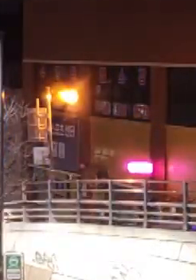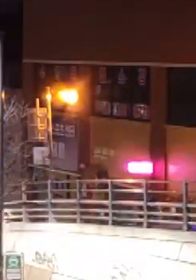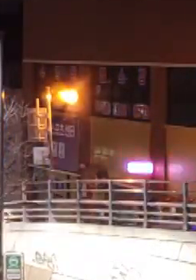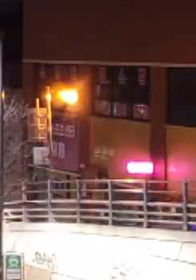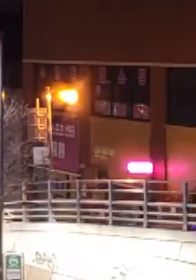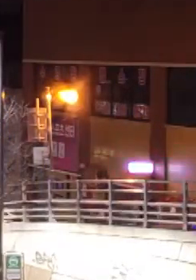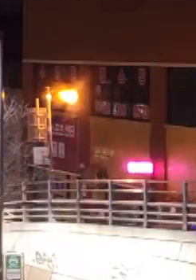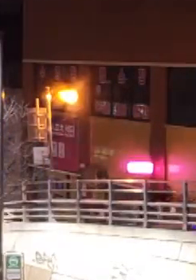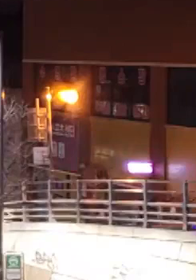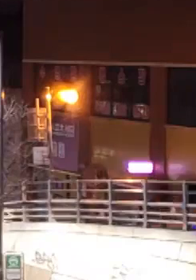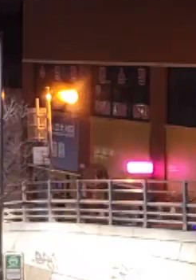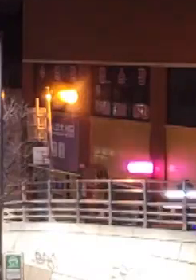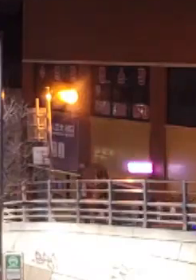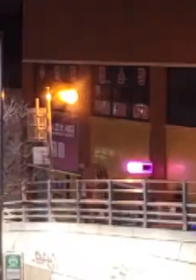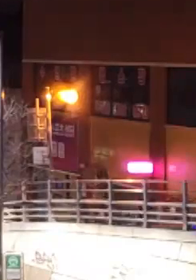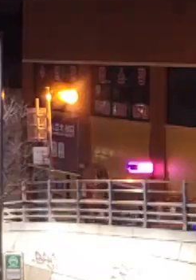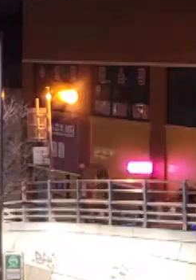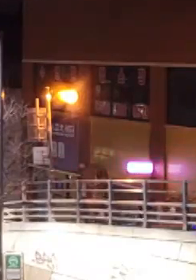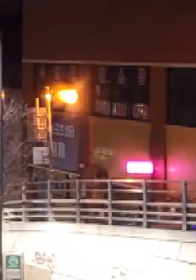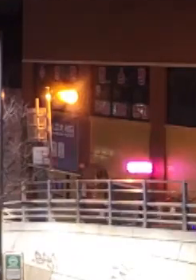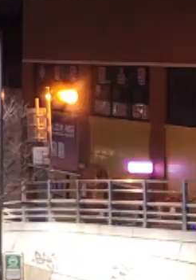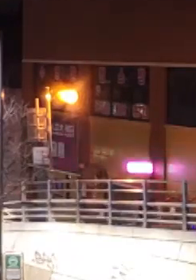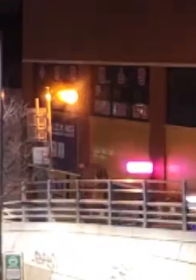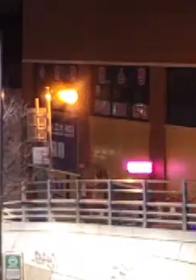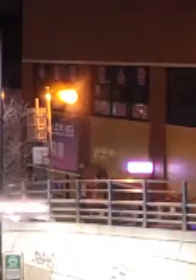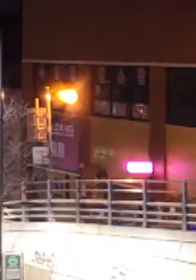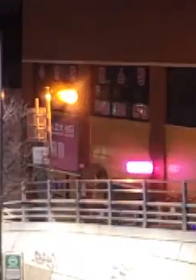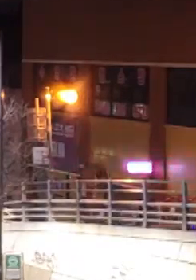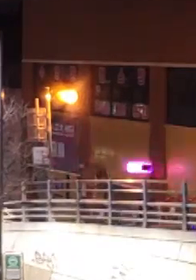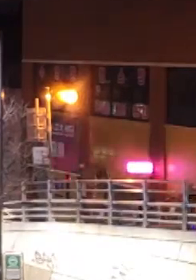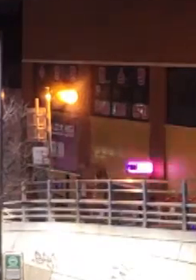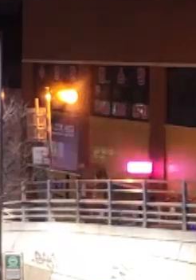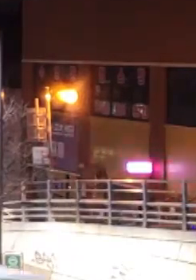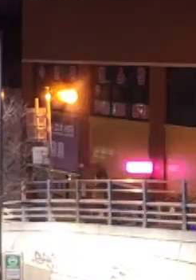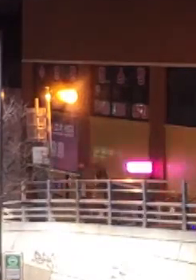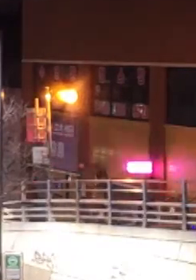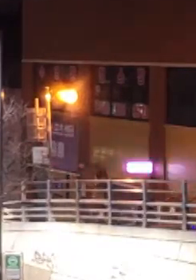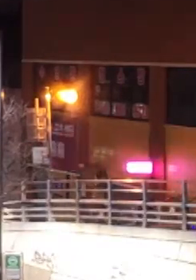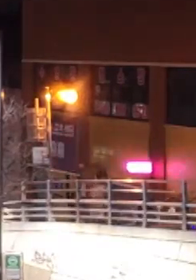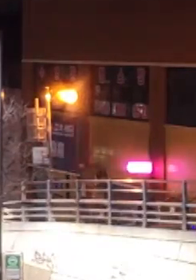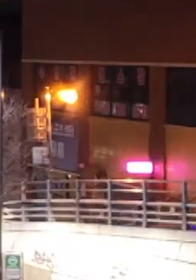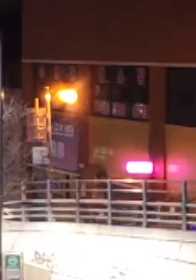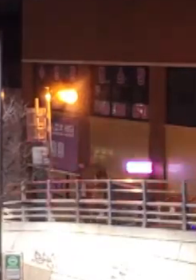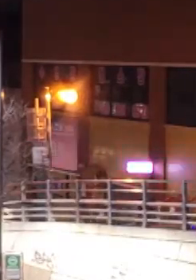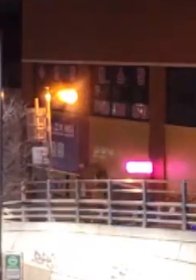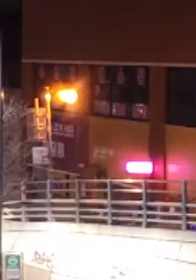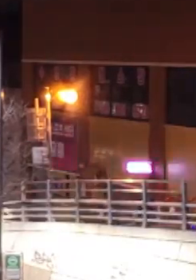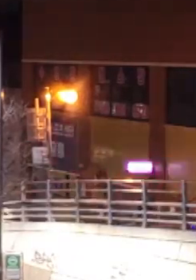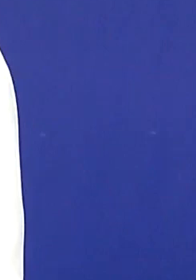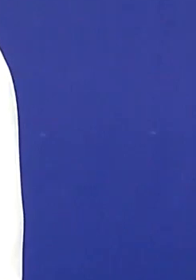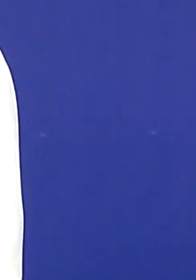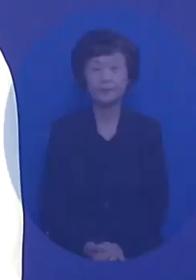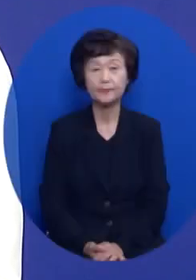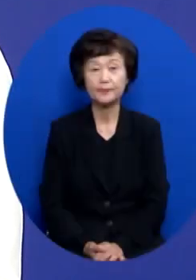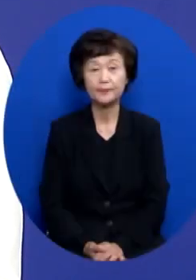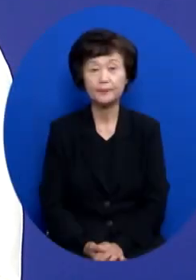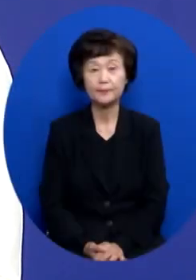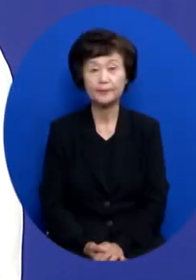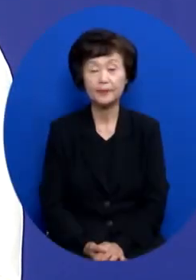여러분은 지금 CTS 뉴스를 시청하고 계십니다.